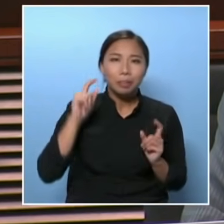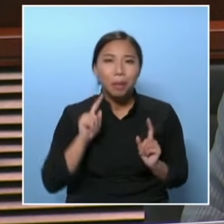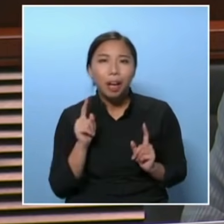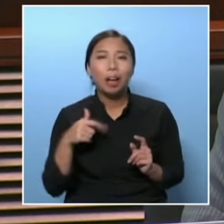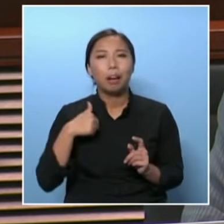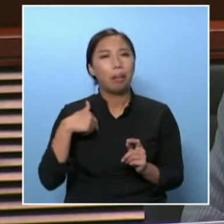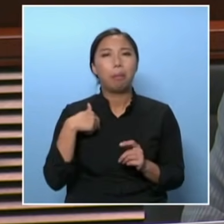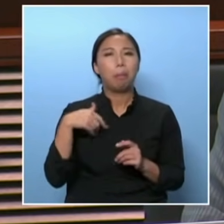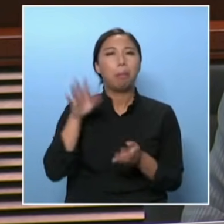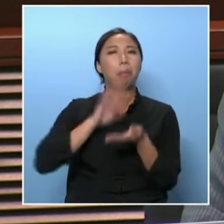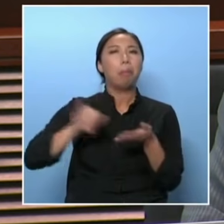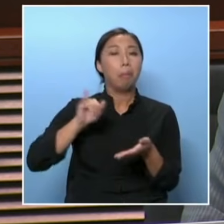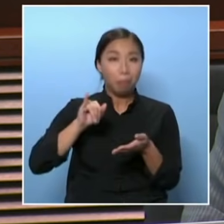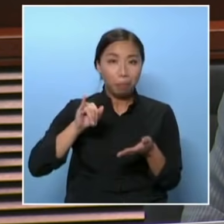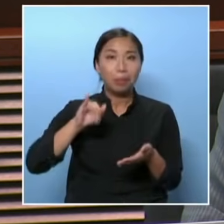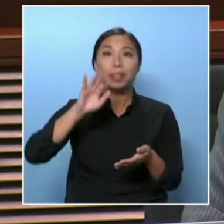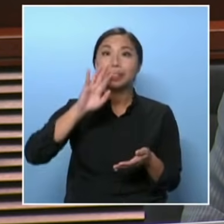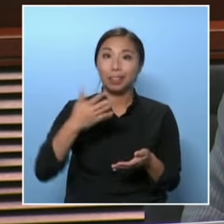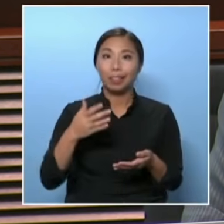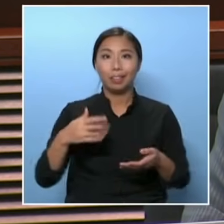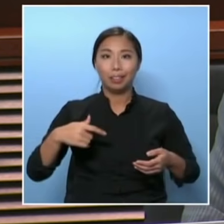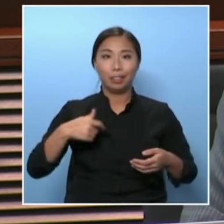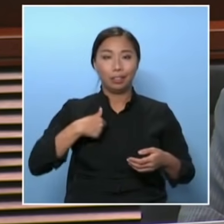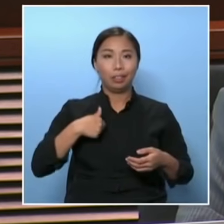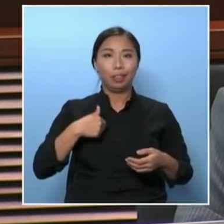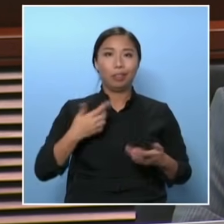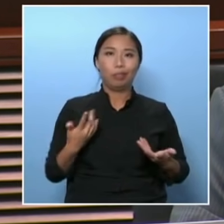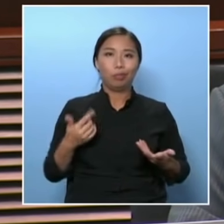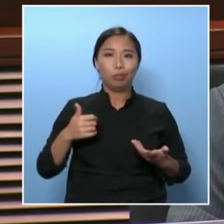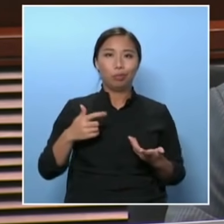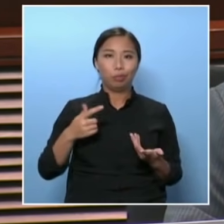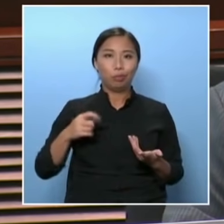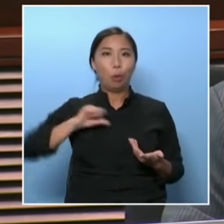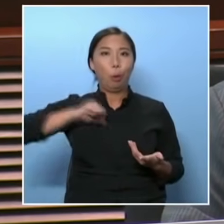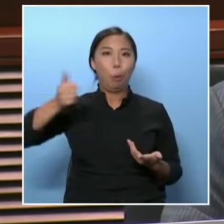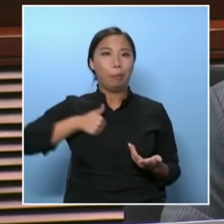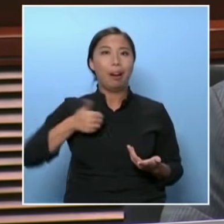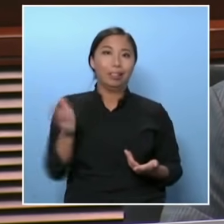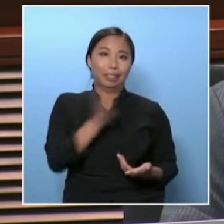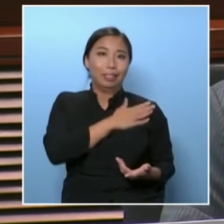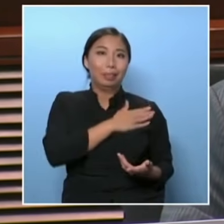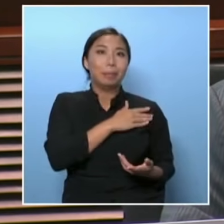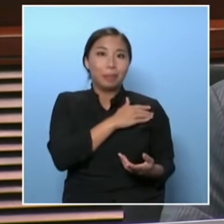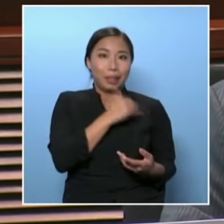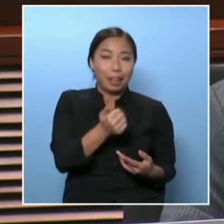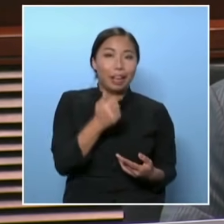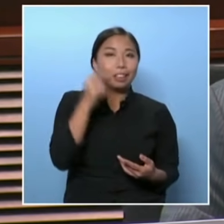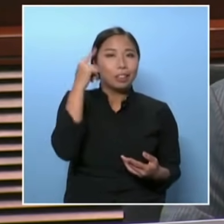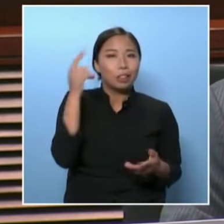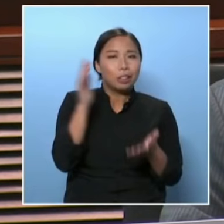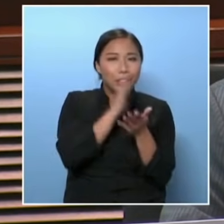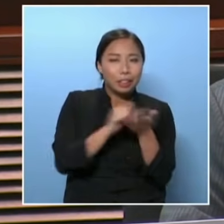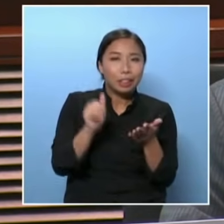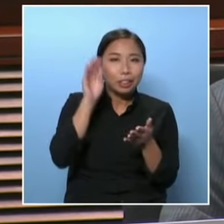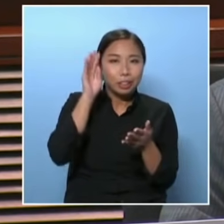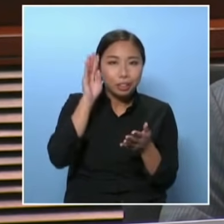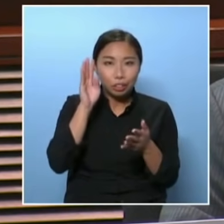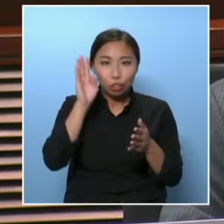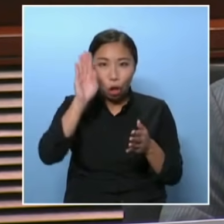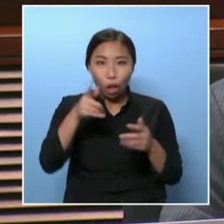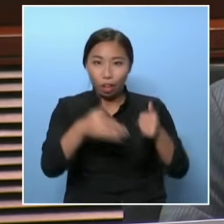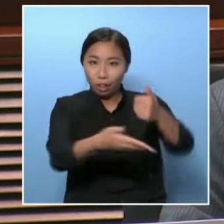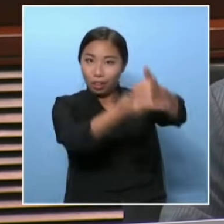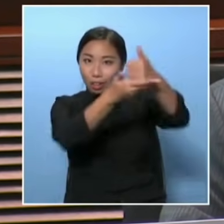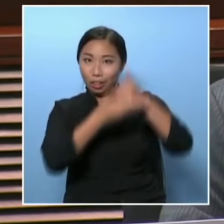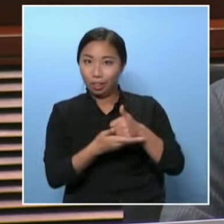但是作為一個僱主，一個負責任的僱主，都想清楚了解他將會聘任的